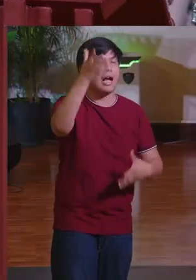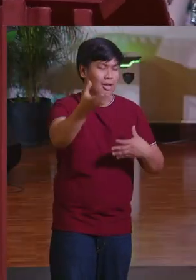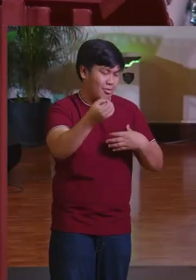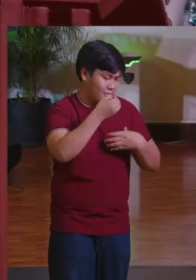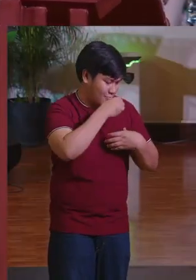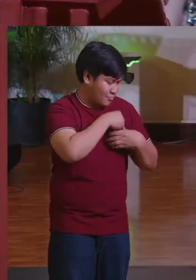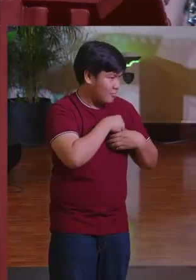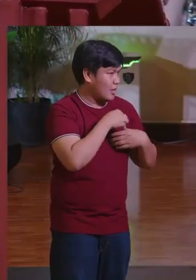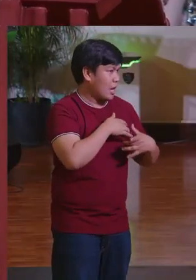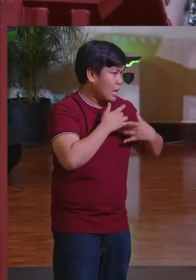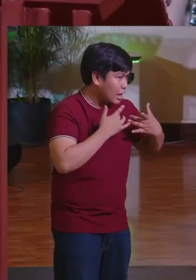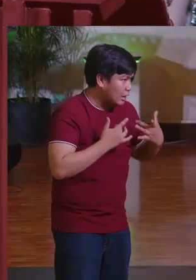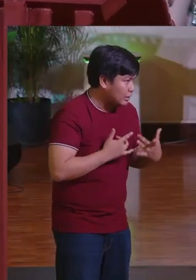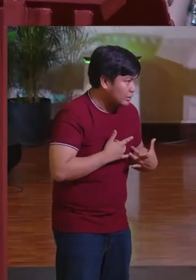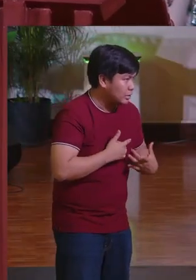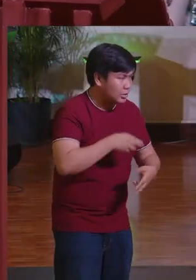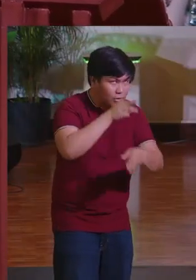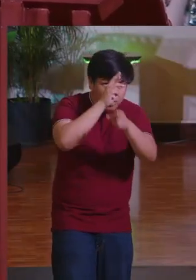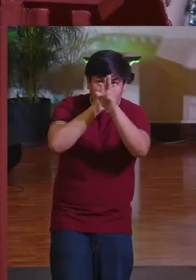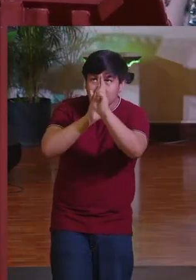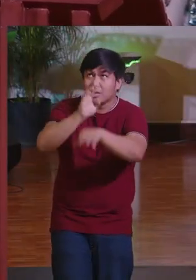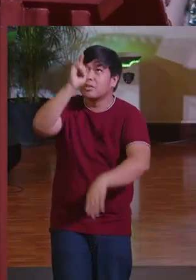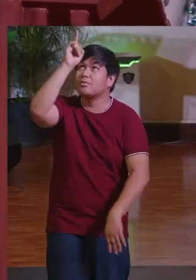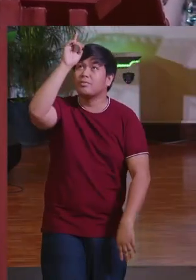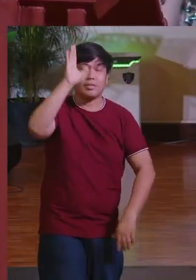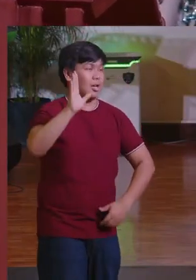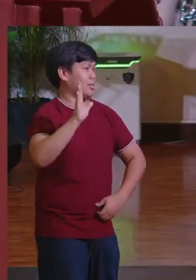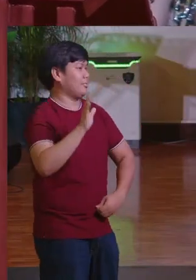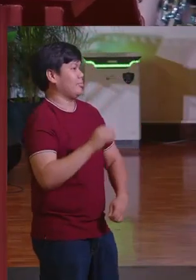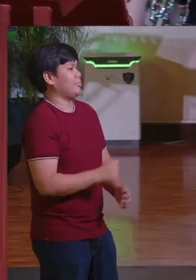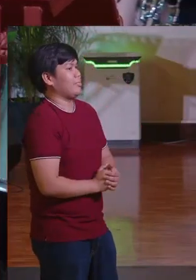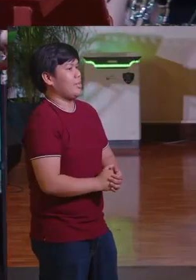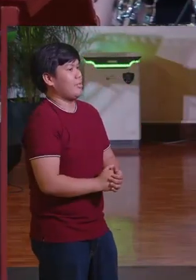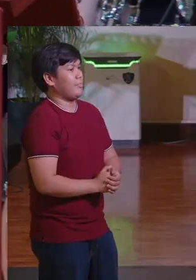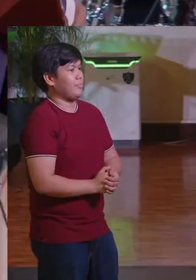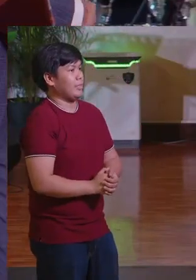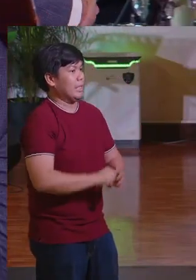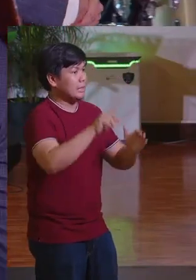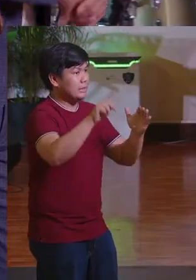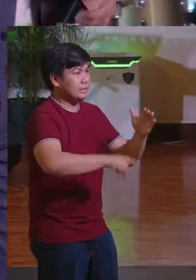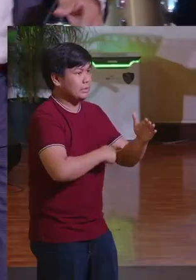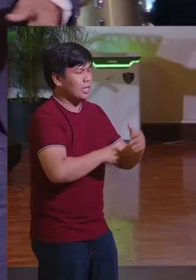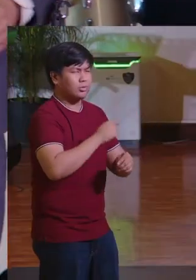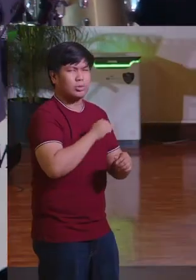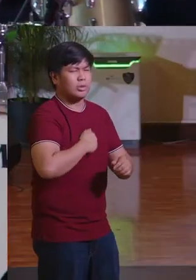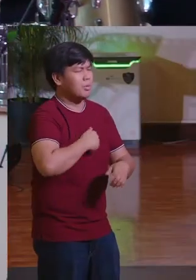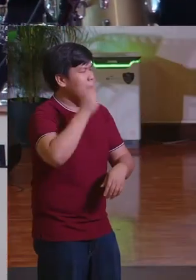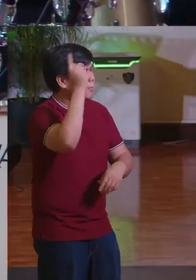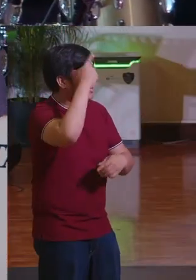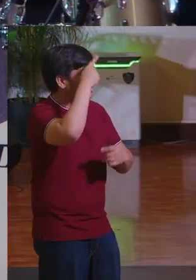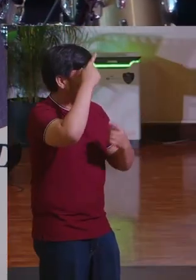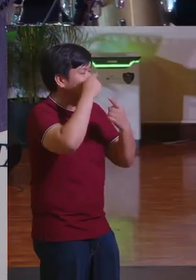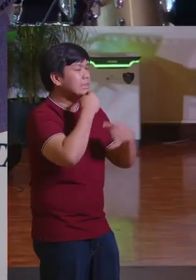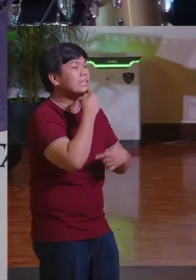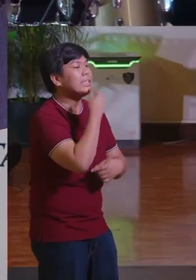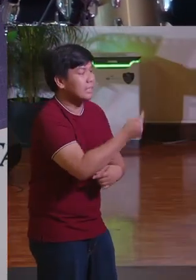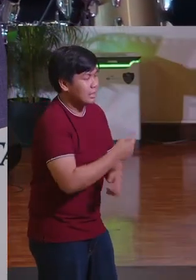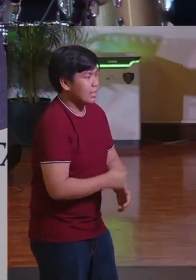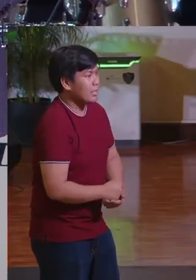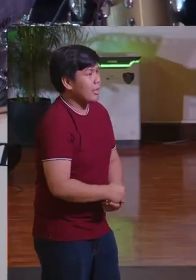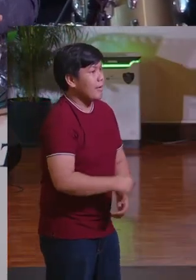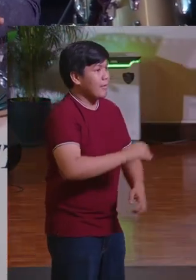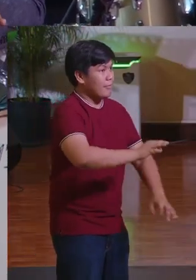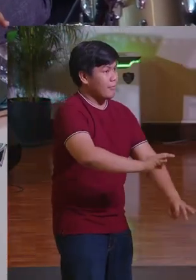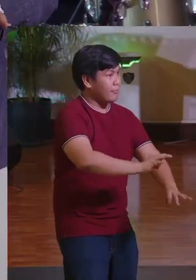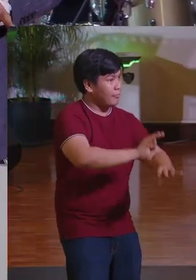fear. The fear is the beginning of wisdom, di ba? Beginning of knowledge. Yun po ang simula